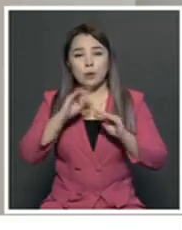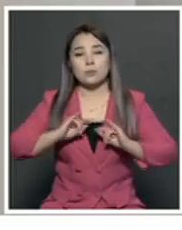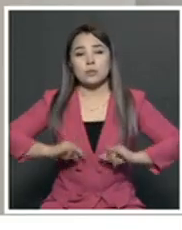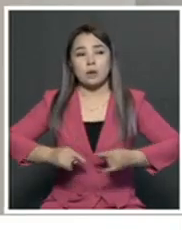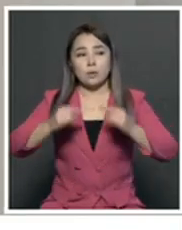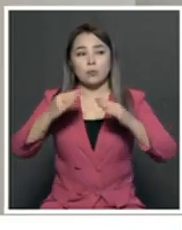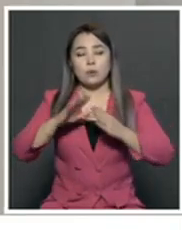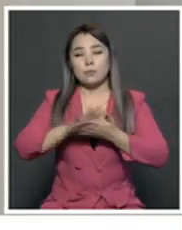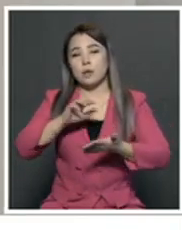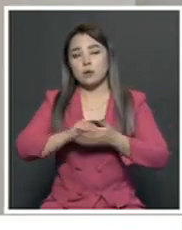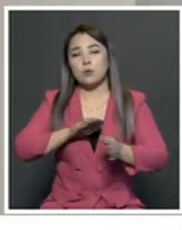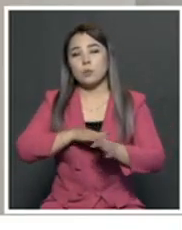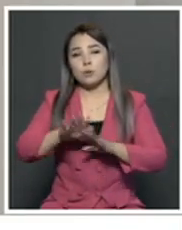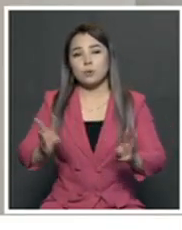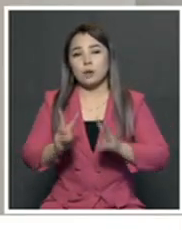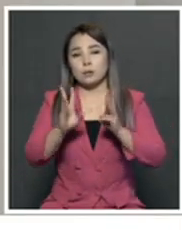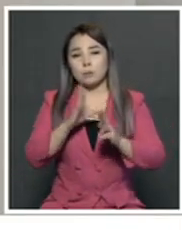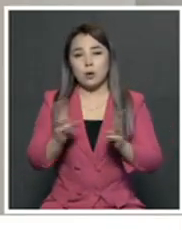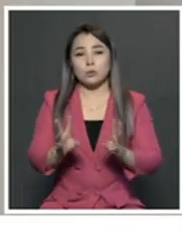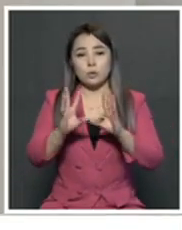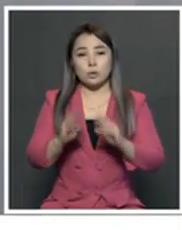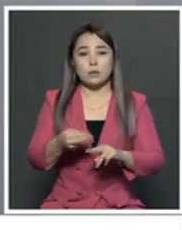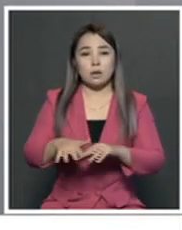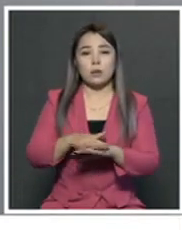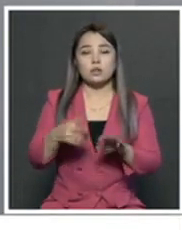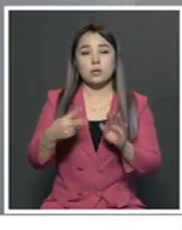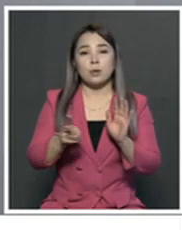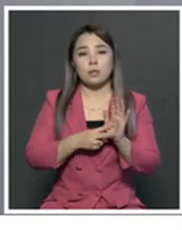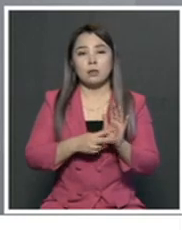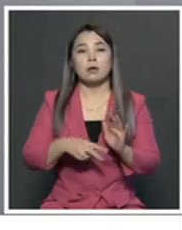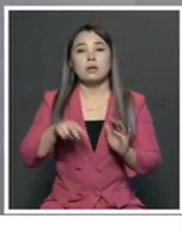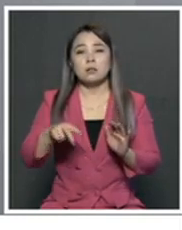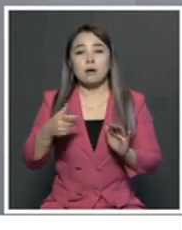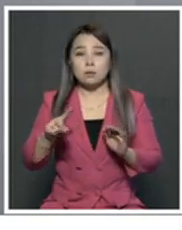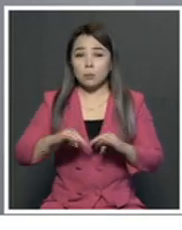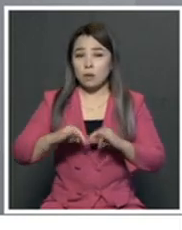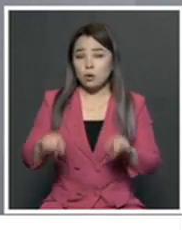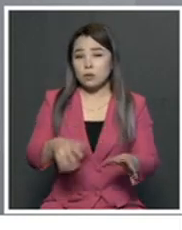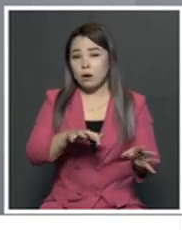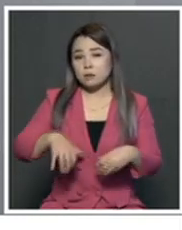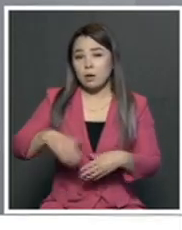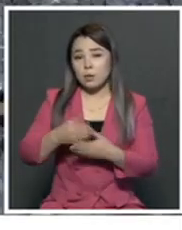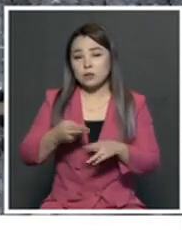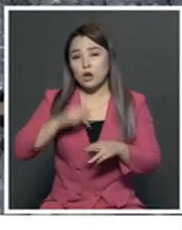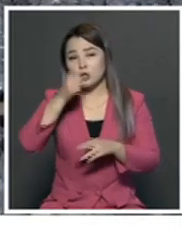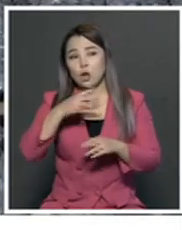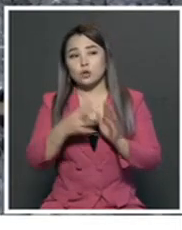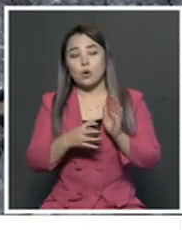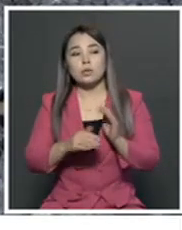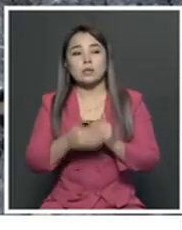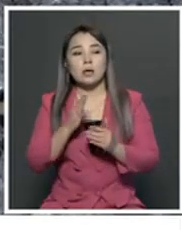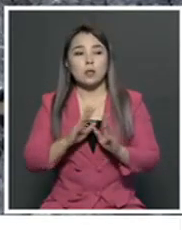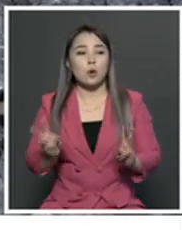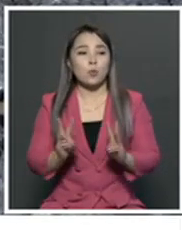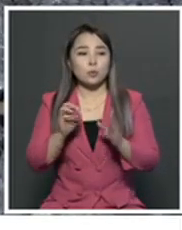сау тамтығы қалмай түгел жанып кеткен. Өрт сөндірушілер сыйымдылығы 27 литрлік газ баллонын алып шықты. Жалпы жыл басталғалы аймақта 900-ден астам